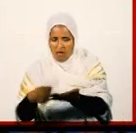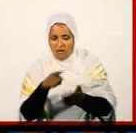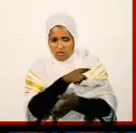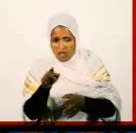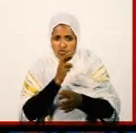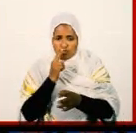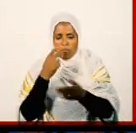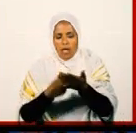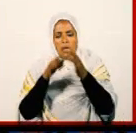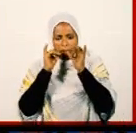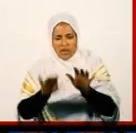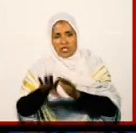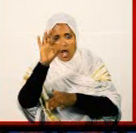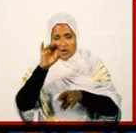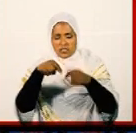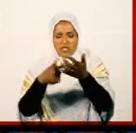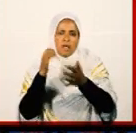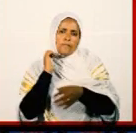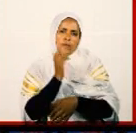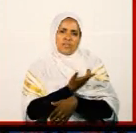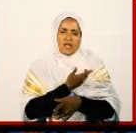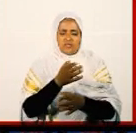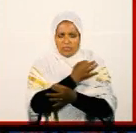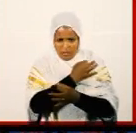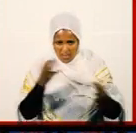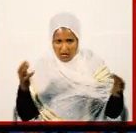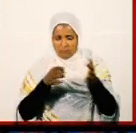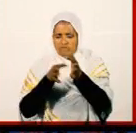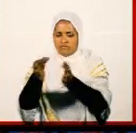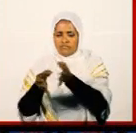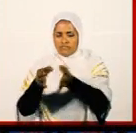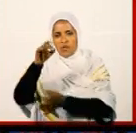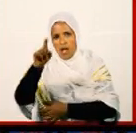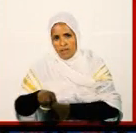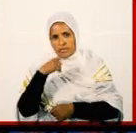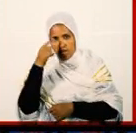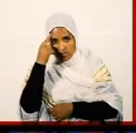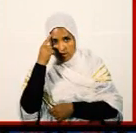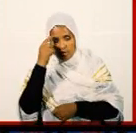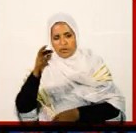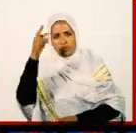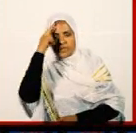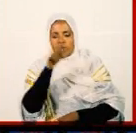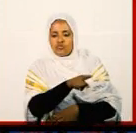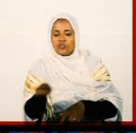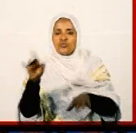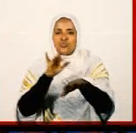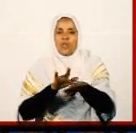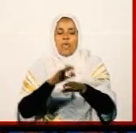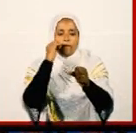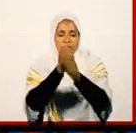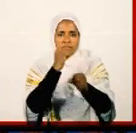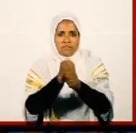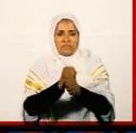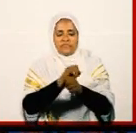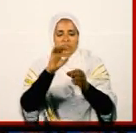ይሄ ነው እናንተም ጾሙን በረከት ልታገኙ ነው ብሎ ስለ መቤታችንን ገለጻ ሊደረግላቸው ይገባል በያስባለሁ። ምክንያቱም